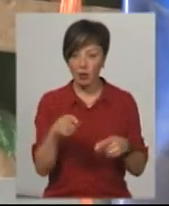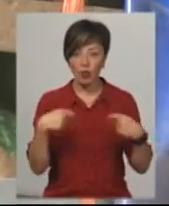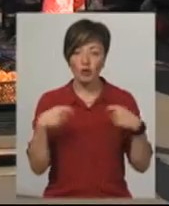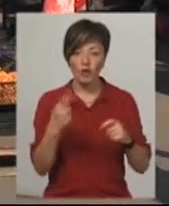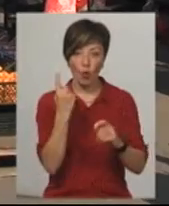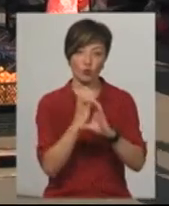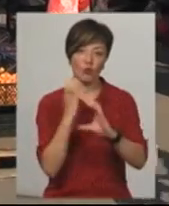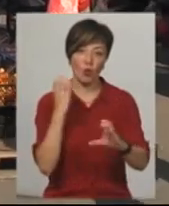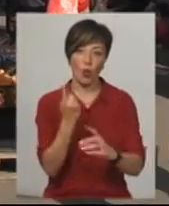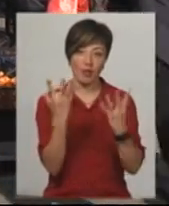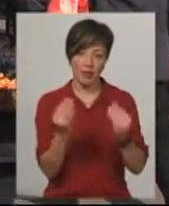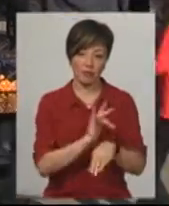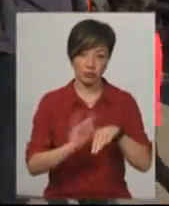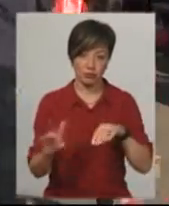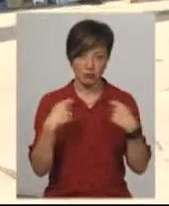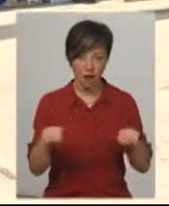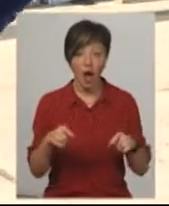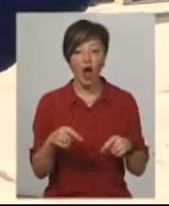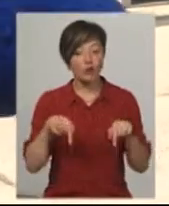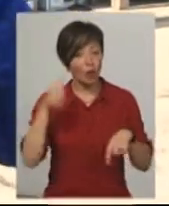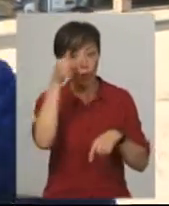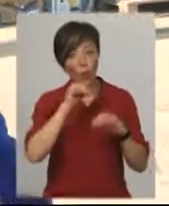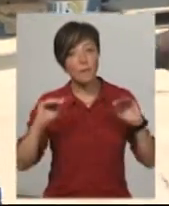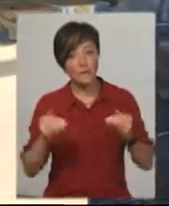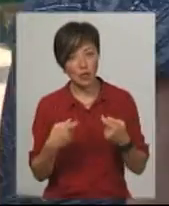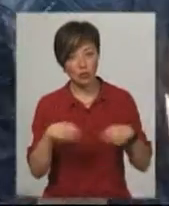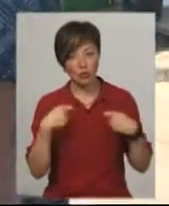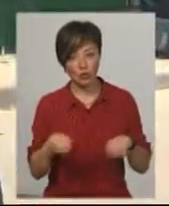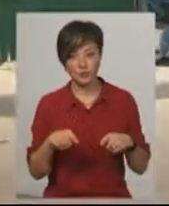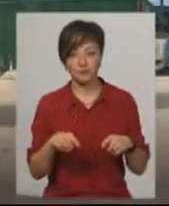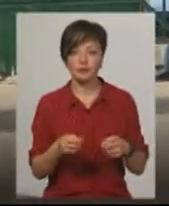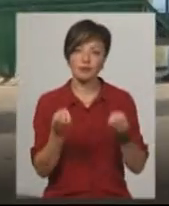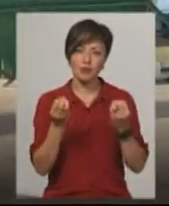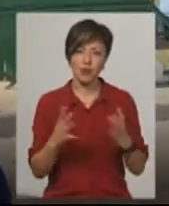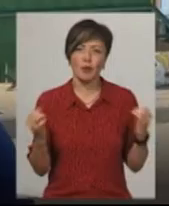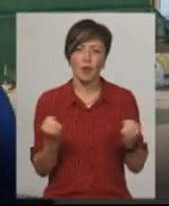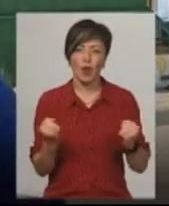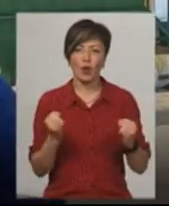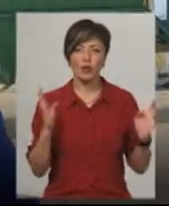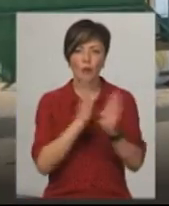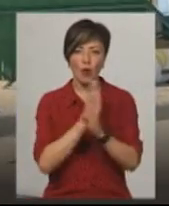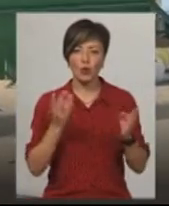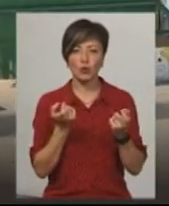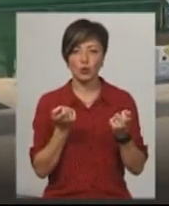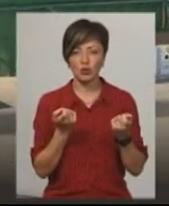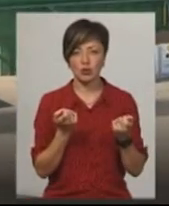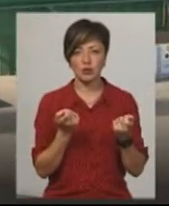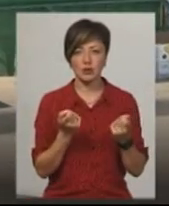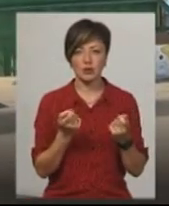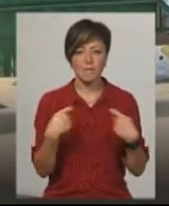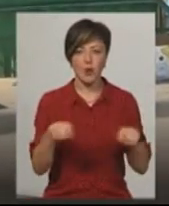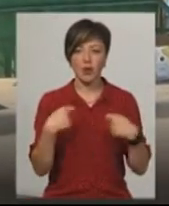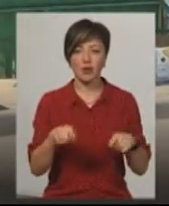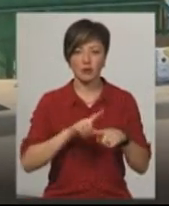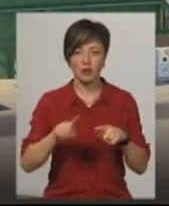продавали фуру кавунів за день. Цього року попит зменшився, ділиться жінка. Просто прохолодна погода і того трошки він йде так, не так,